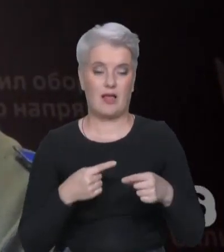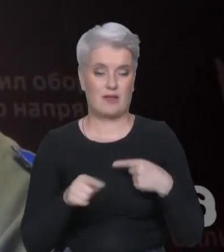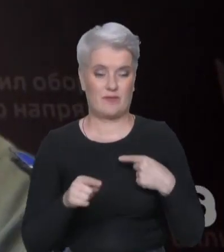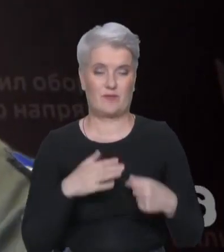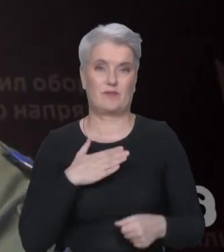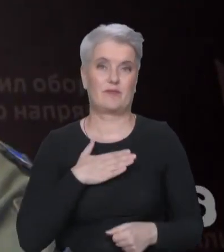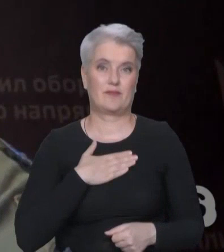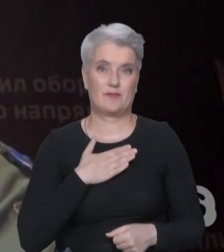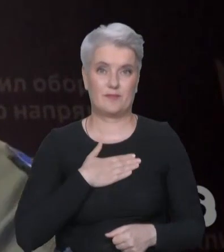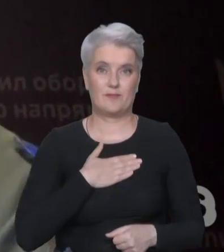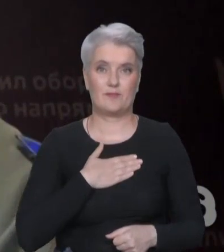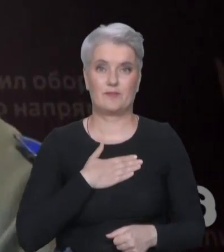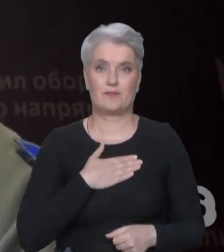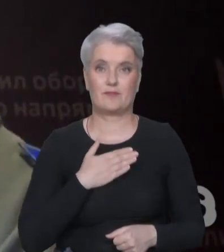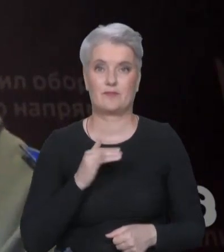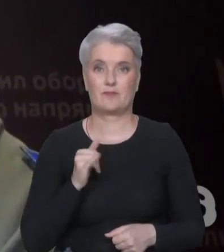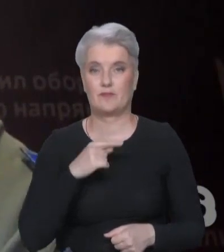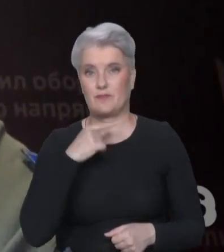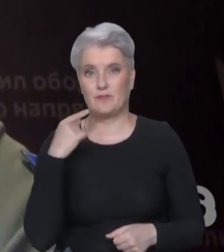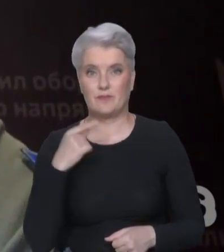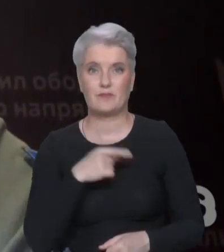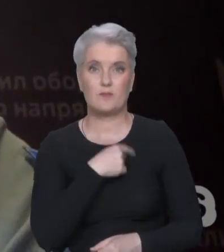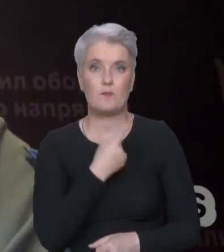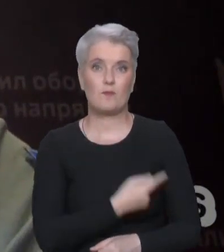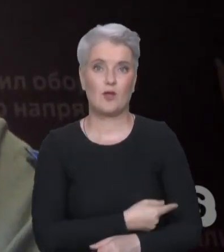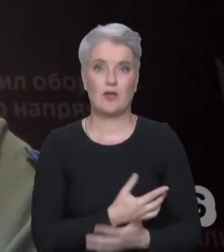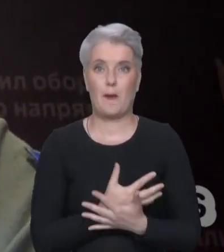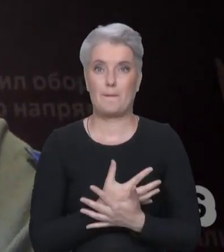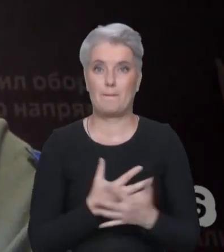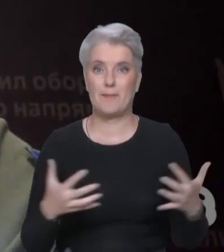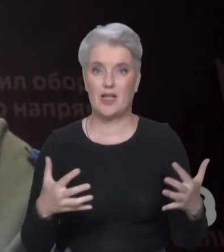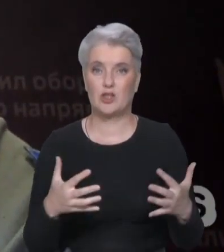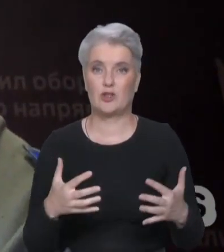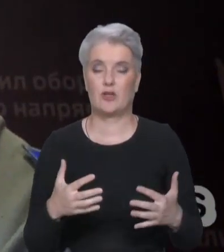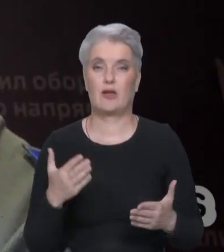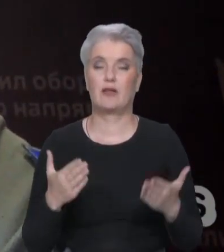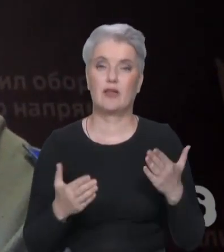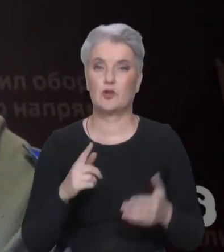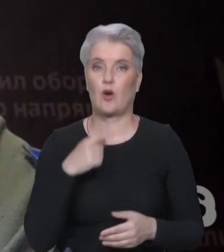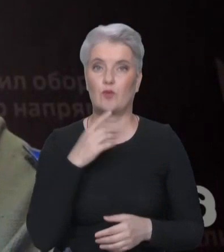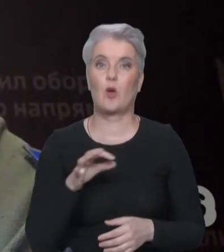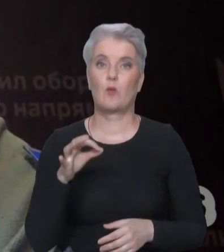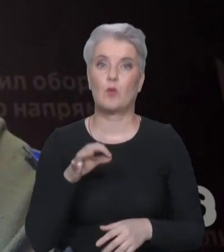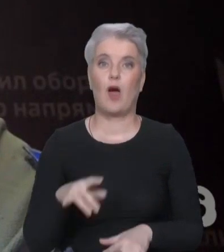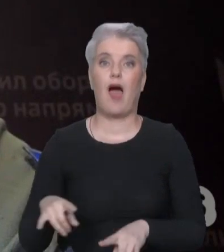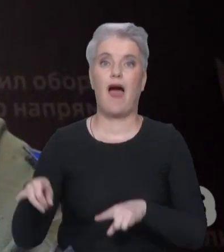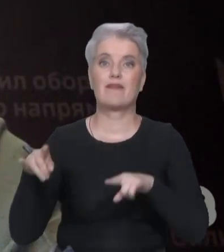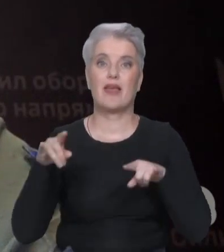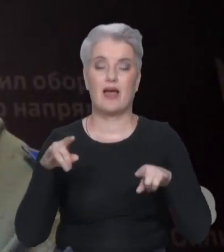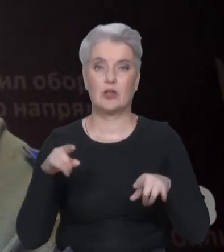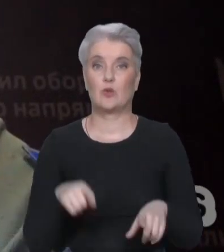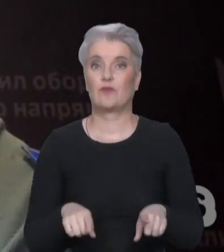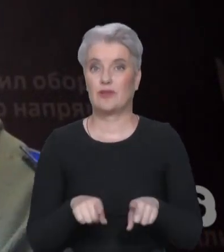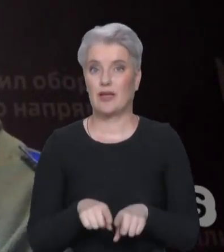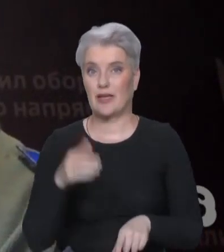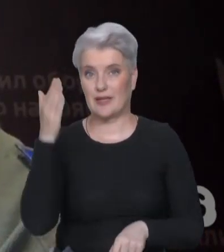нас, у них потенціал значно більший, саме якщо говорити про авіацію, то от в такий